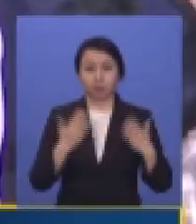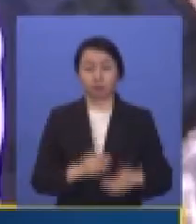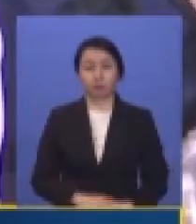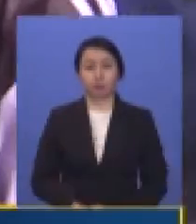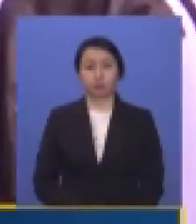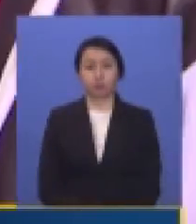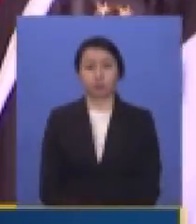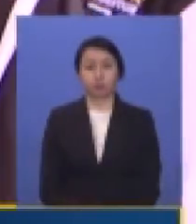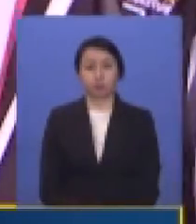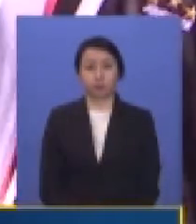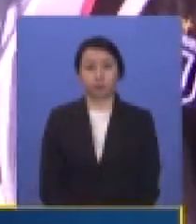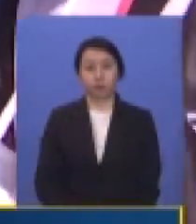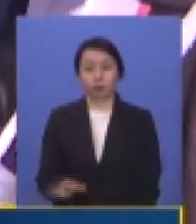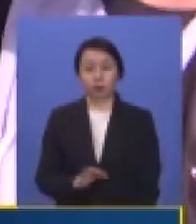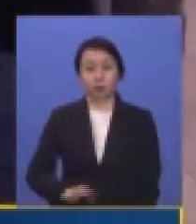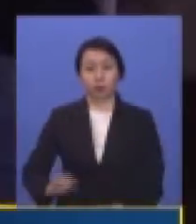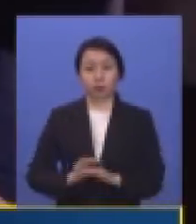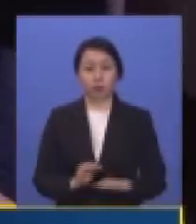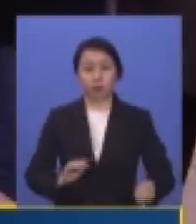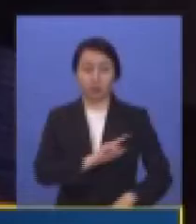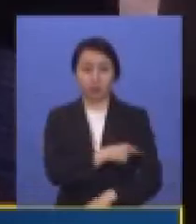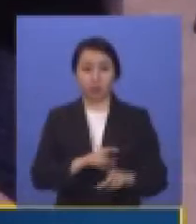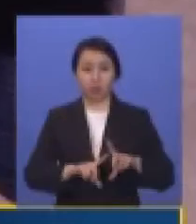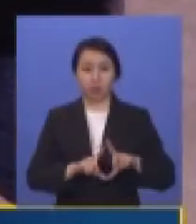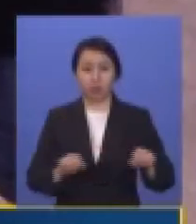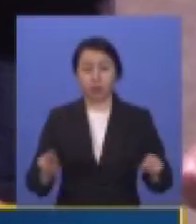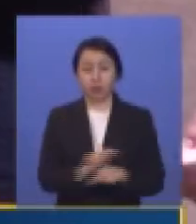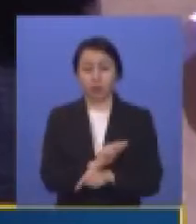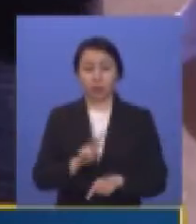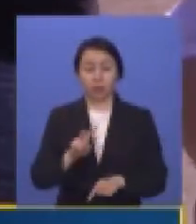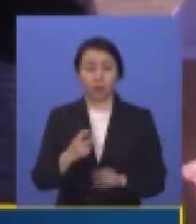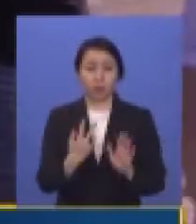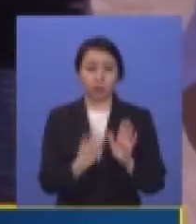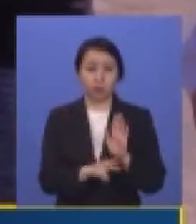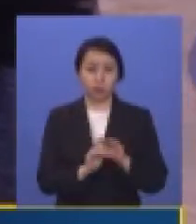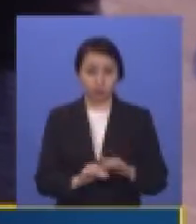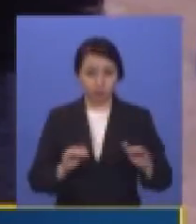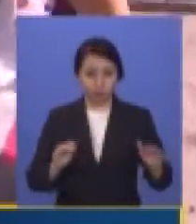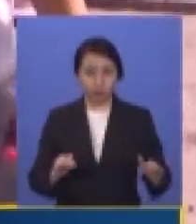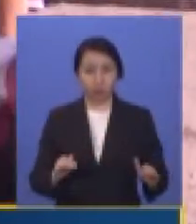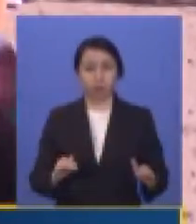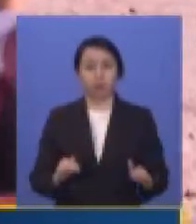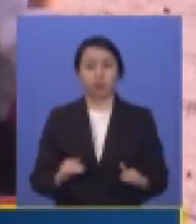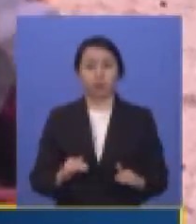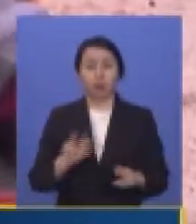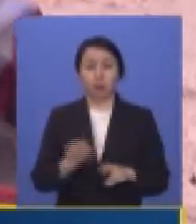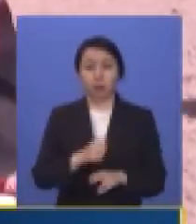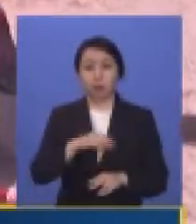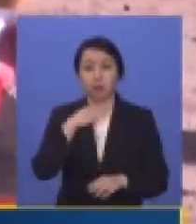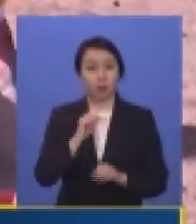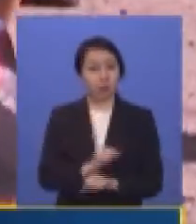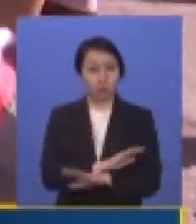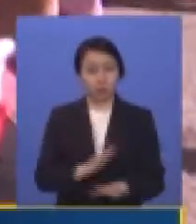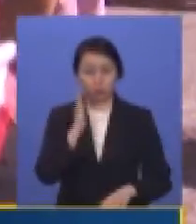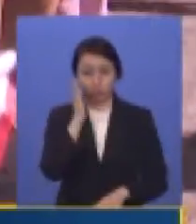веселились. В областной детской больнице получают лечение 280 детей. Ни один из них не остался без внимания.